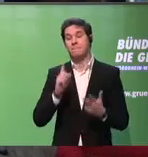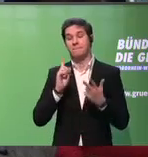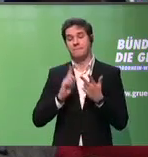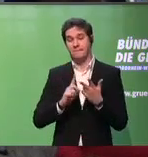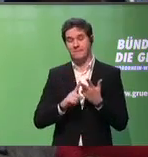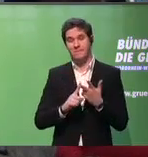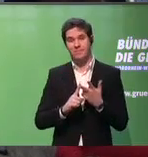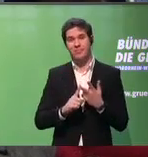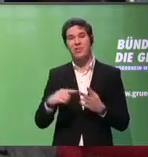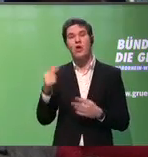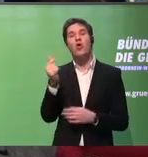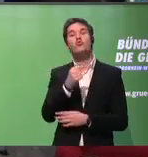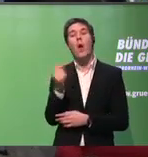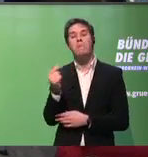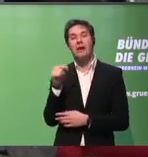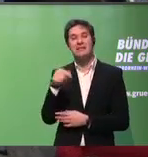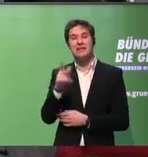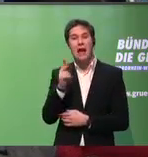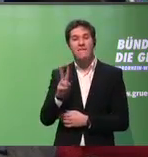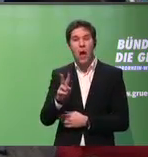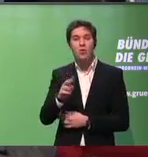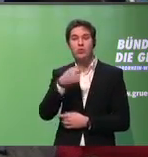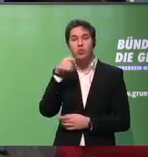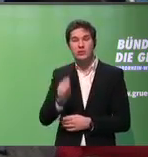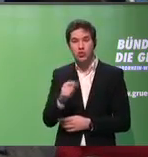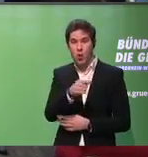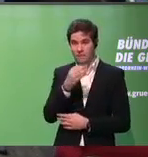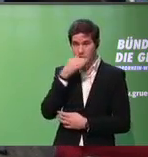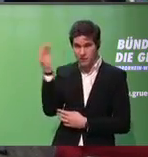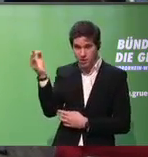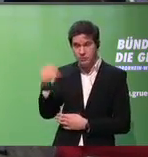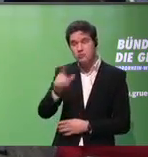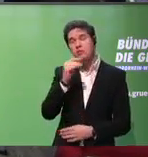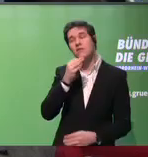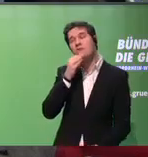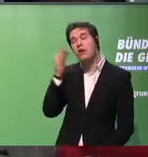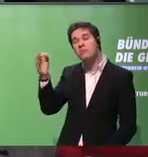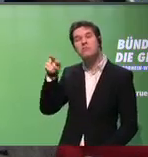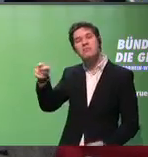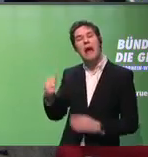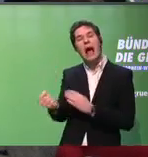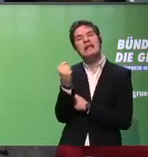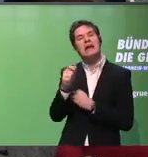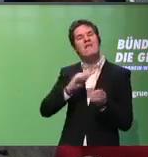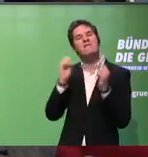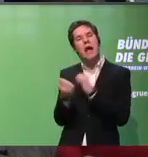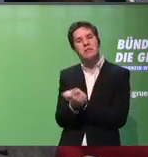dem Thomas aus dem KV Düsseldorf aus dem Raum. Und der fragt, wie wichtig ist es für dich, das Thema Energiewende?